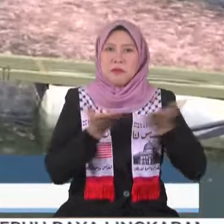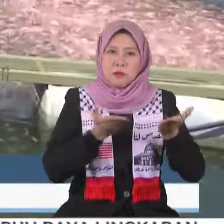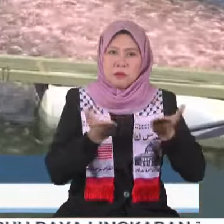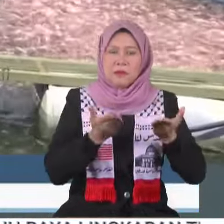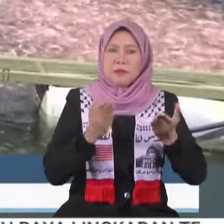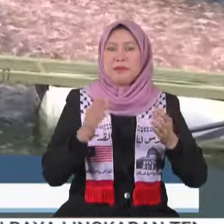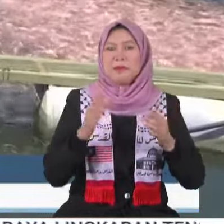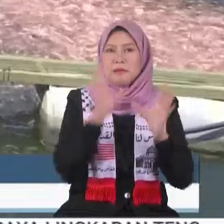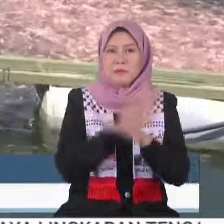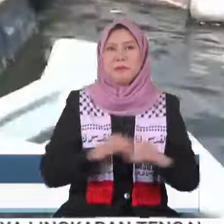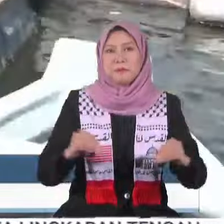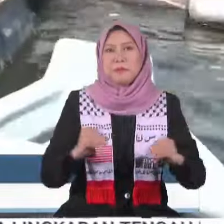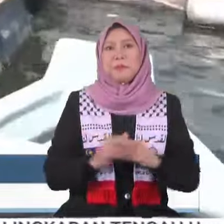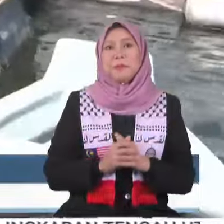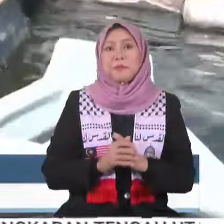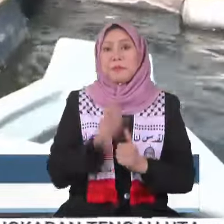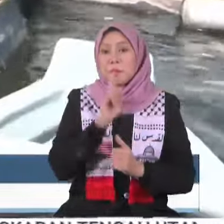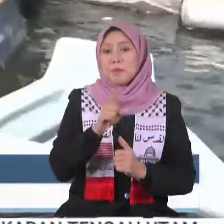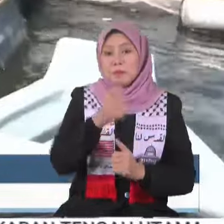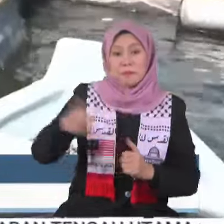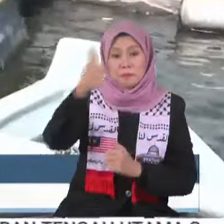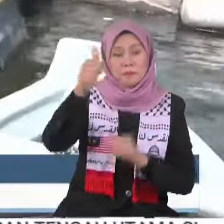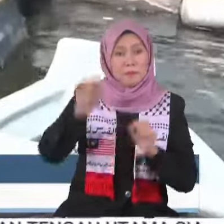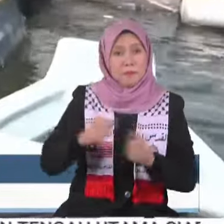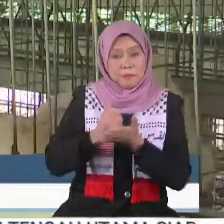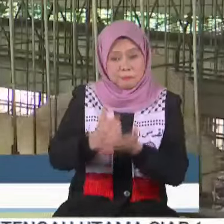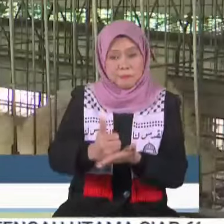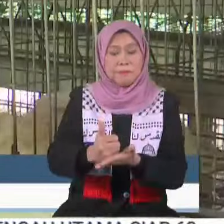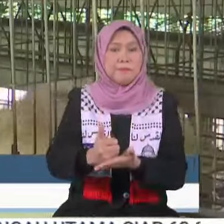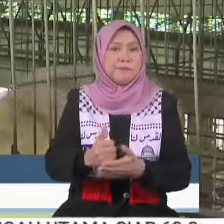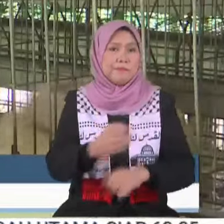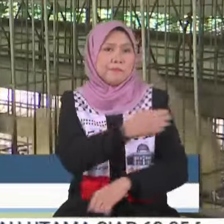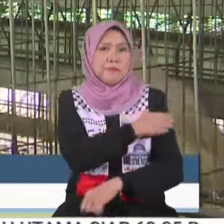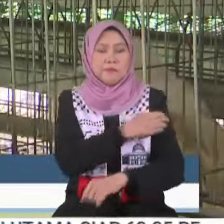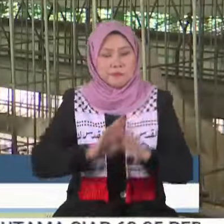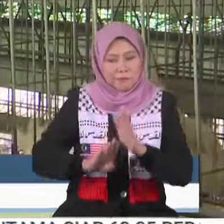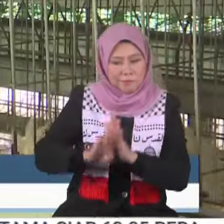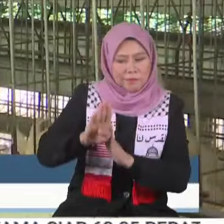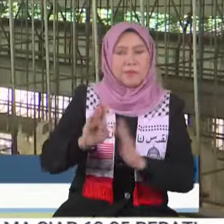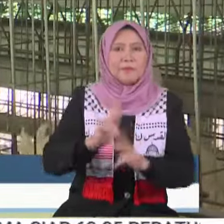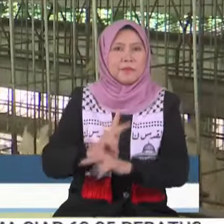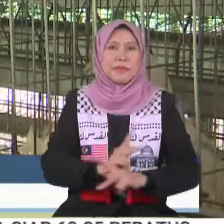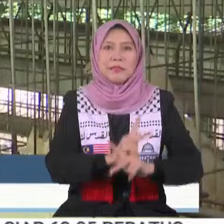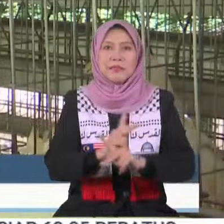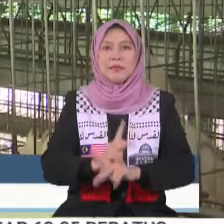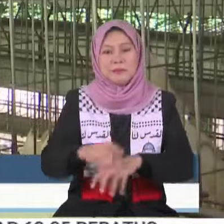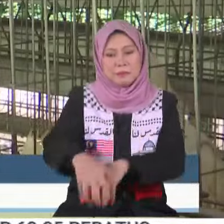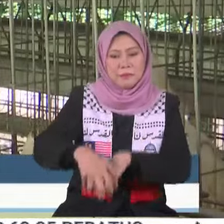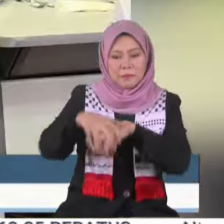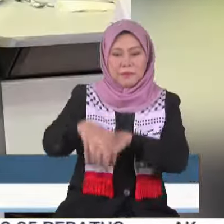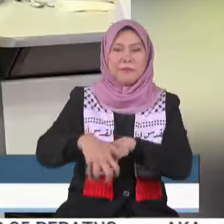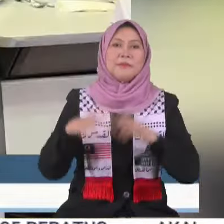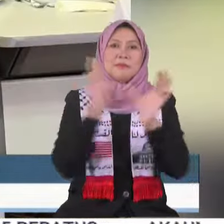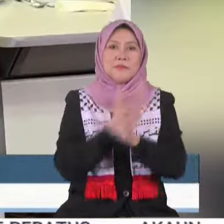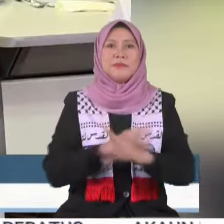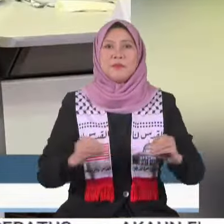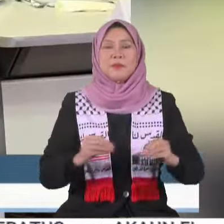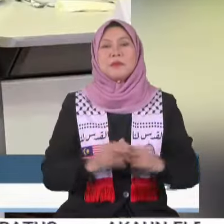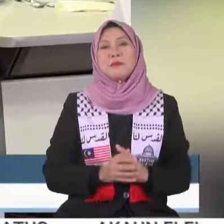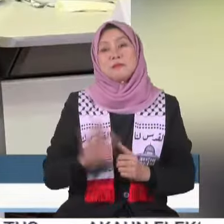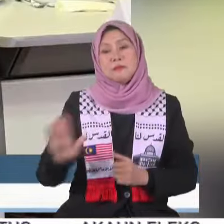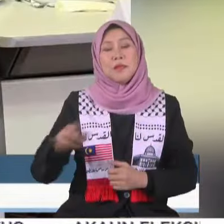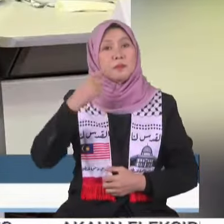sebagai penerajunya. Ujarnya, ini sekaligus dapat membantu dalam memperkasakan pembangunan ternakan dan pertanian di rantau ini. Beliau